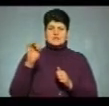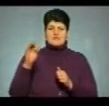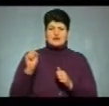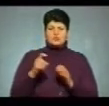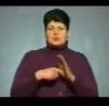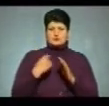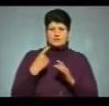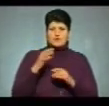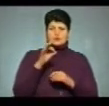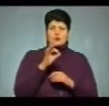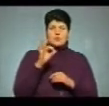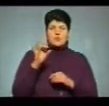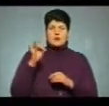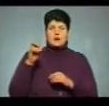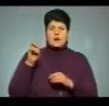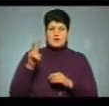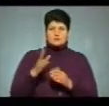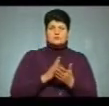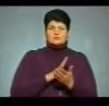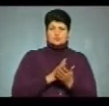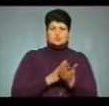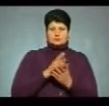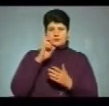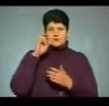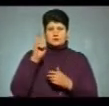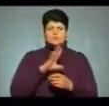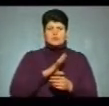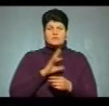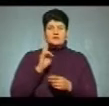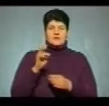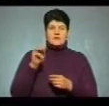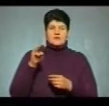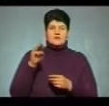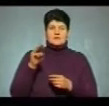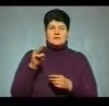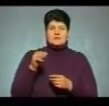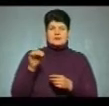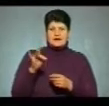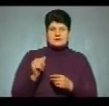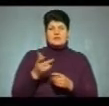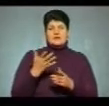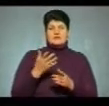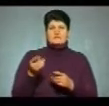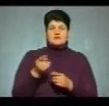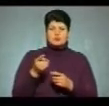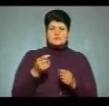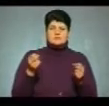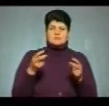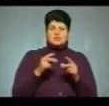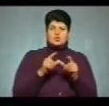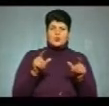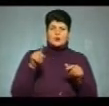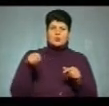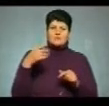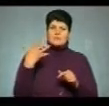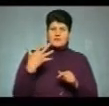Орляка. Відбулася поминальна служба в архікатедральному соборі, на алеї героїв Миколаївського кладовища та в Тернопільській спеціалізованій школі номер